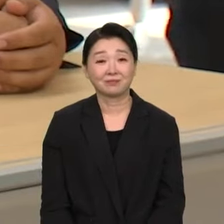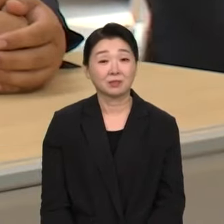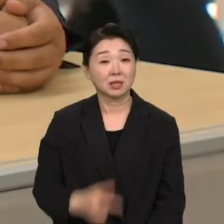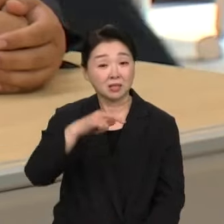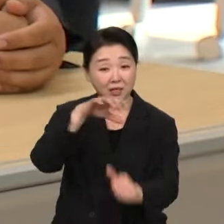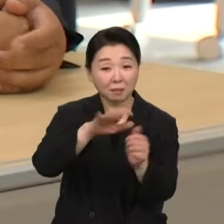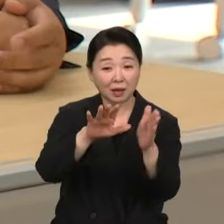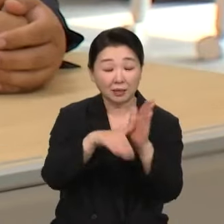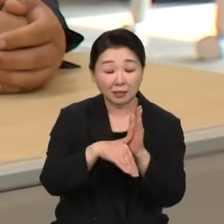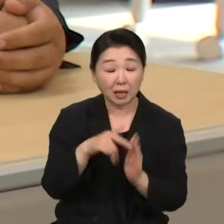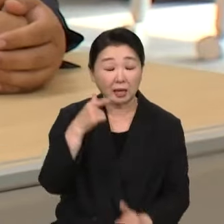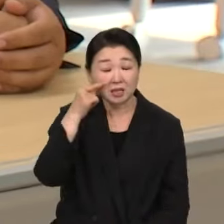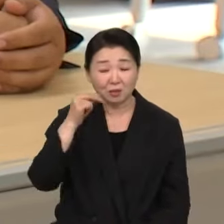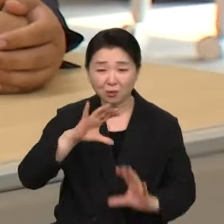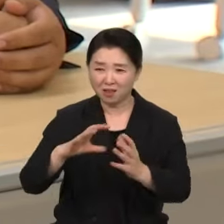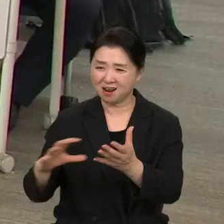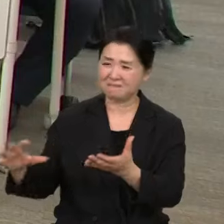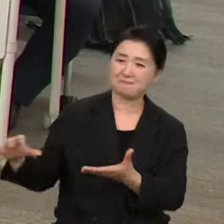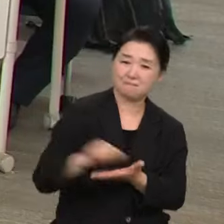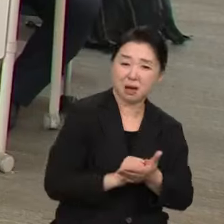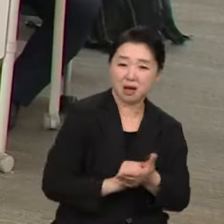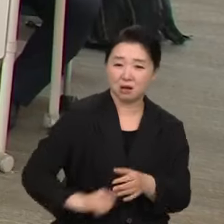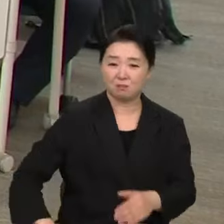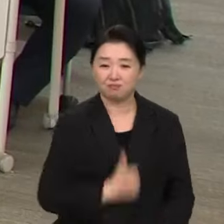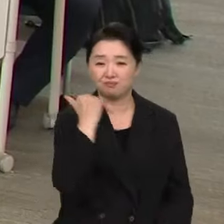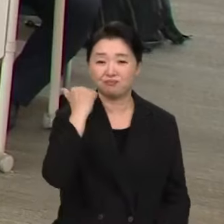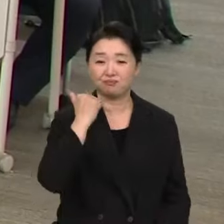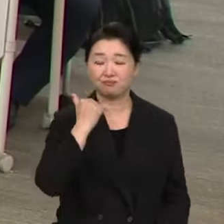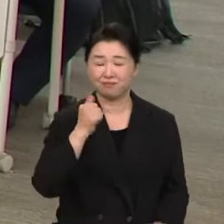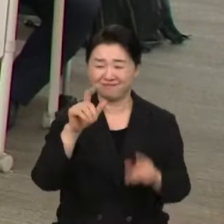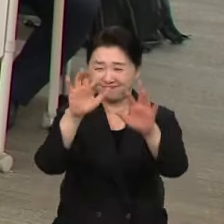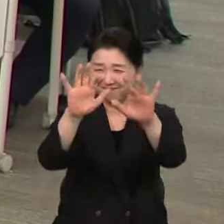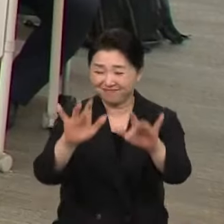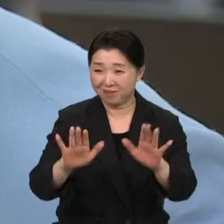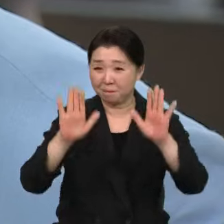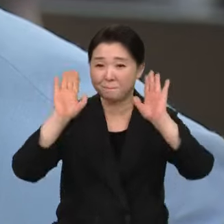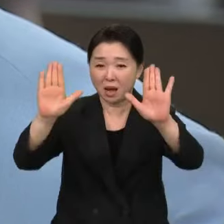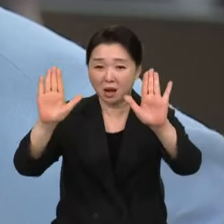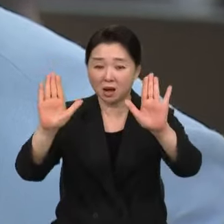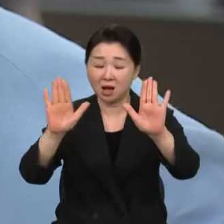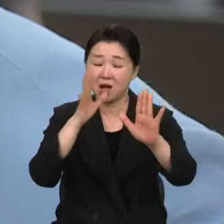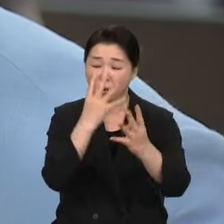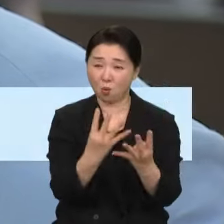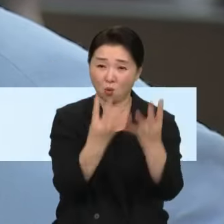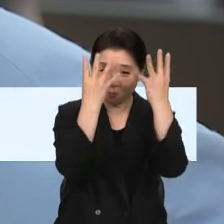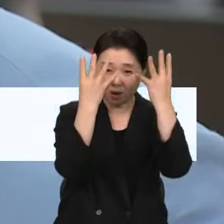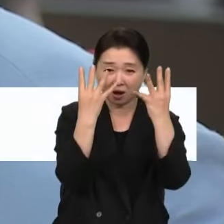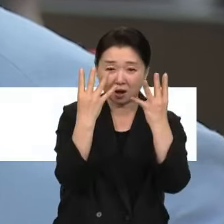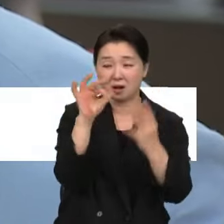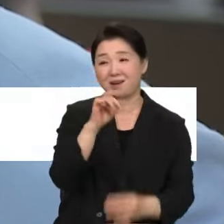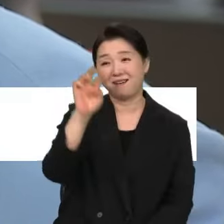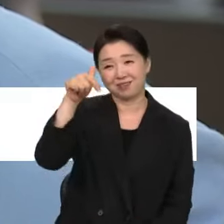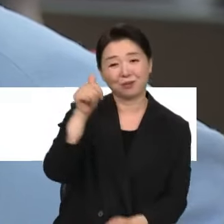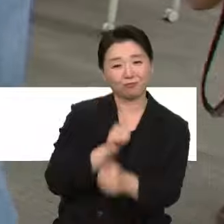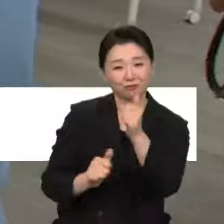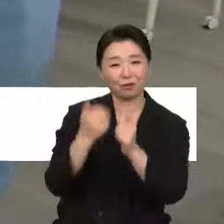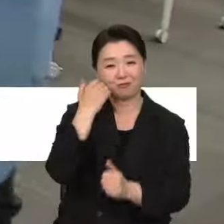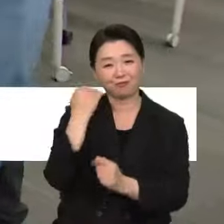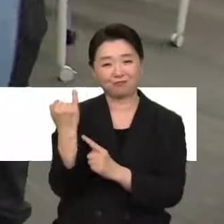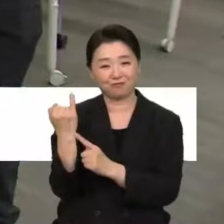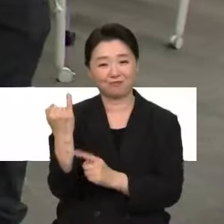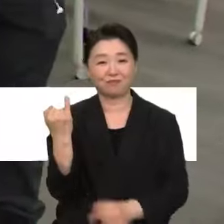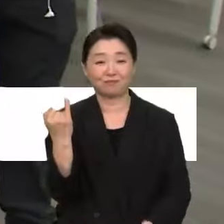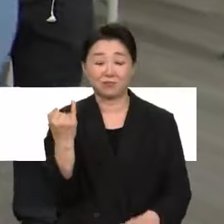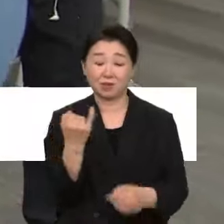일제강점기 일본의 국권 침탈에 분노하며 경문을 써붙였다 옥고를 치른 독립운동가 허석 선생의 후손인 허미미.